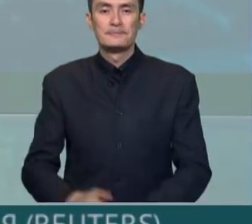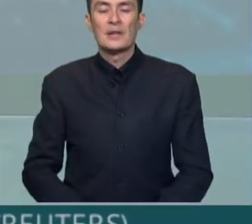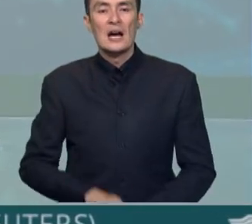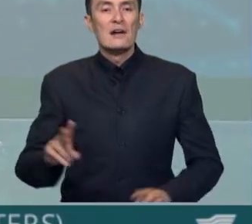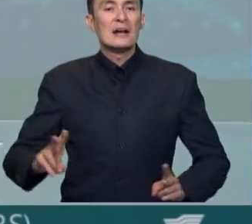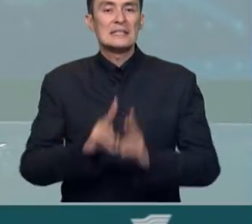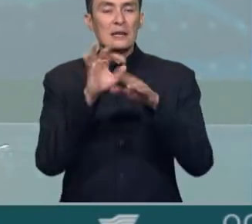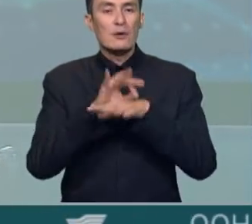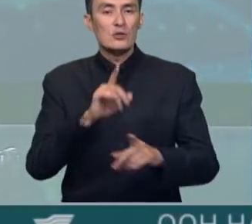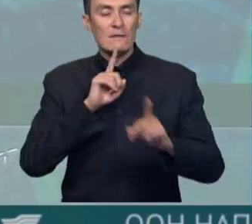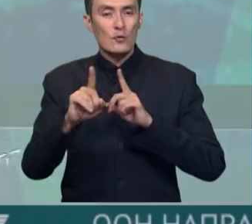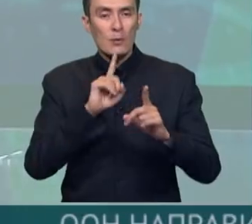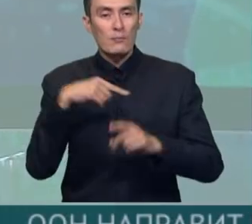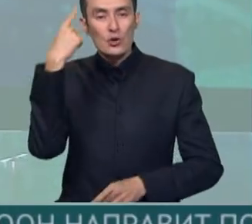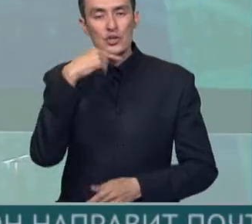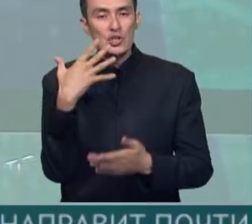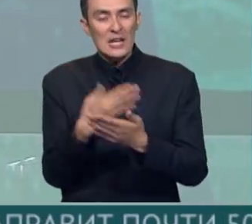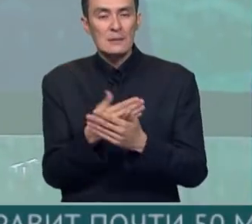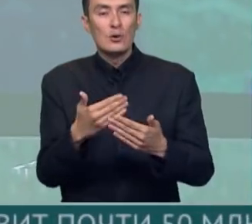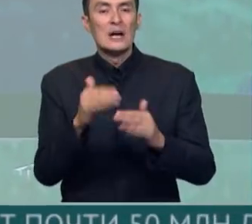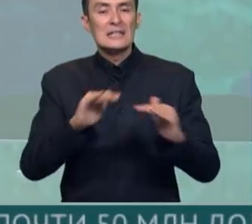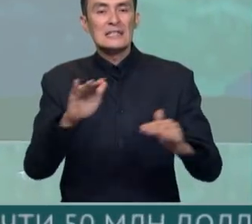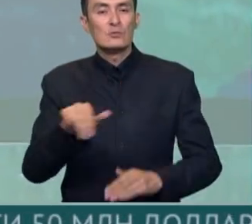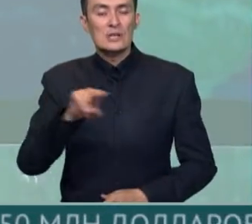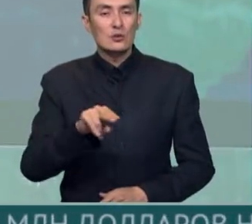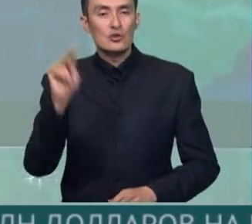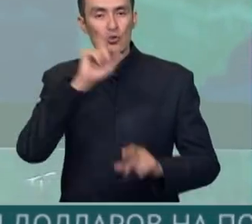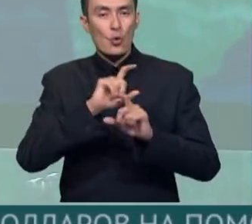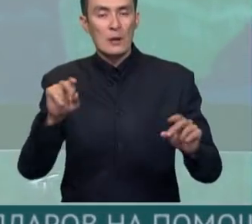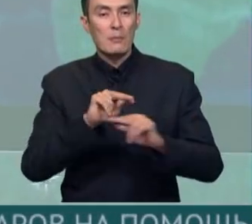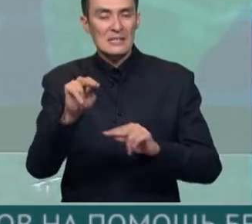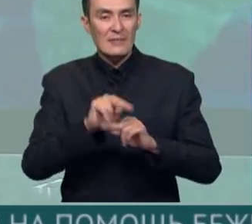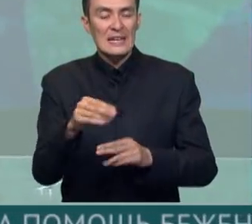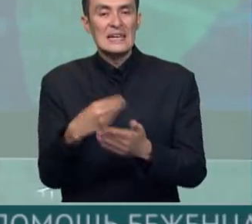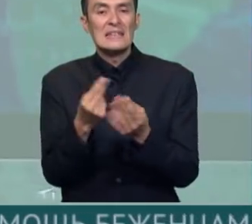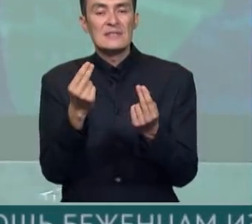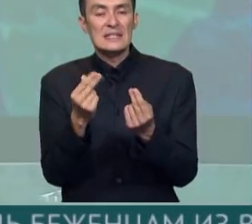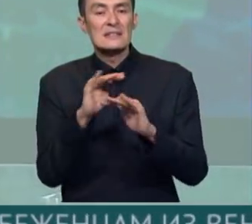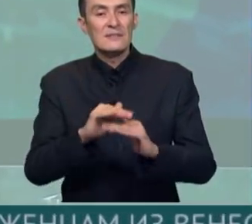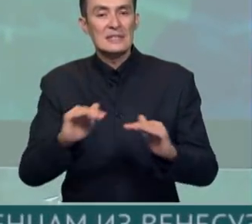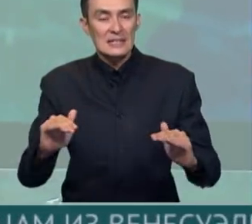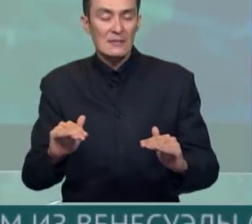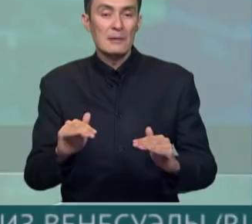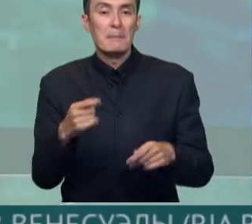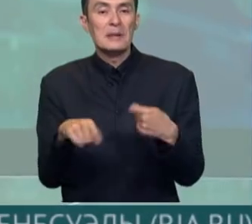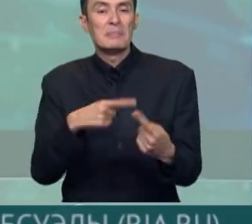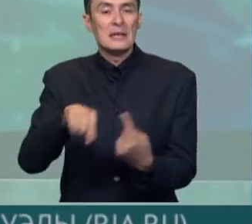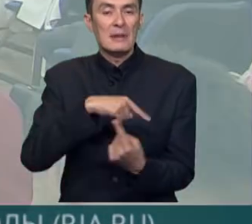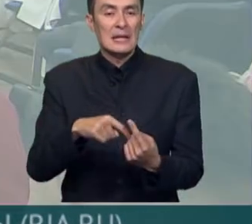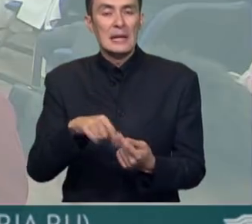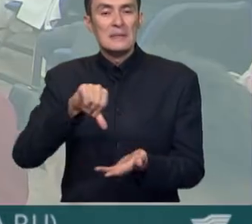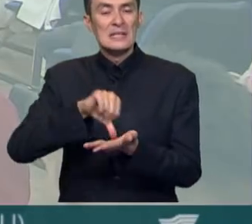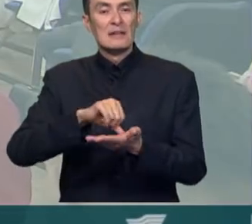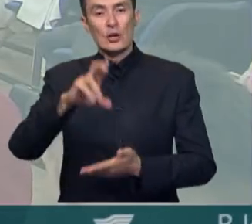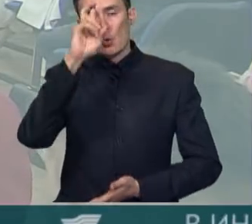Астане проходит форум по частному, дошкольному и среднему образованию «Инвестиции в детство». На нем предприниматели и